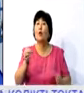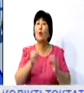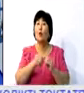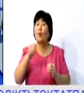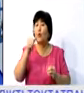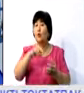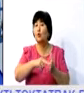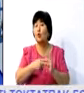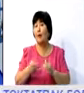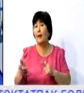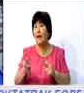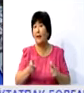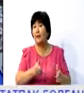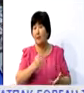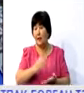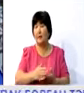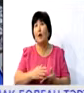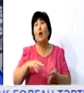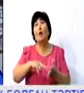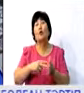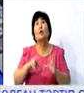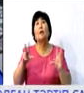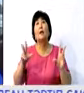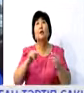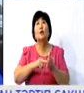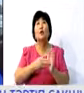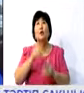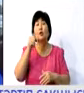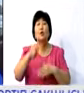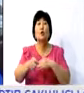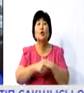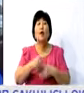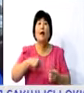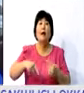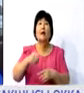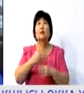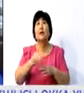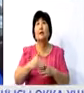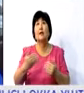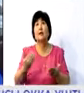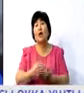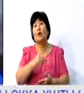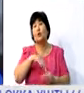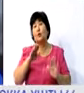жобаны дайындатып, қазір дайындап жатырмыз. Жобалар сәтті жүзеге асса, жыл соңына дейін кәсіпкерлік саласының өзінде жаңа